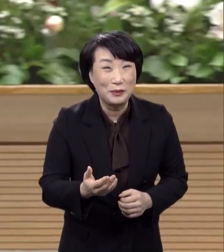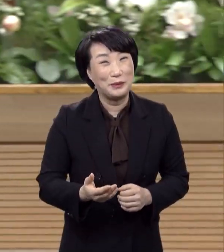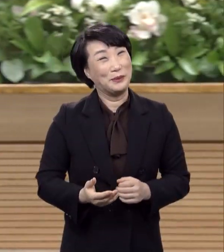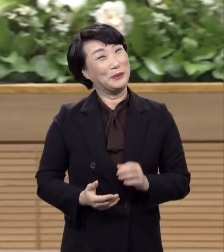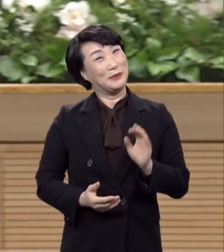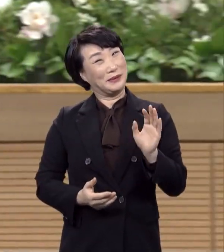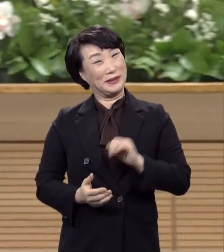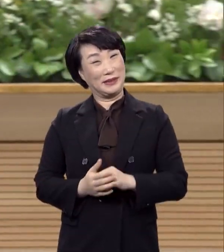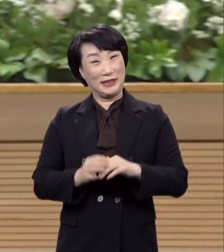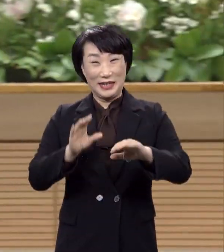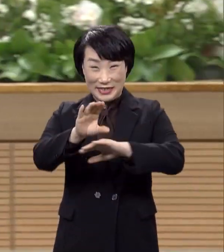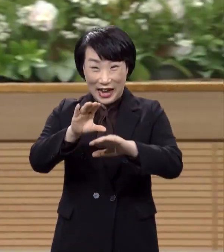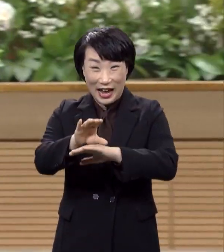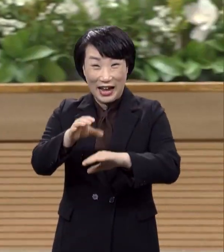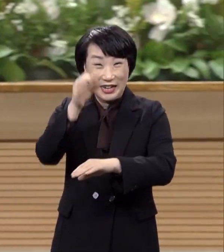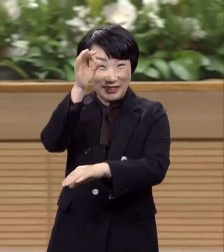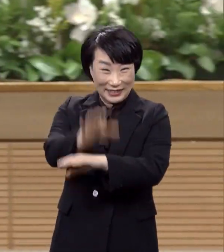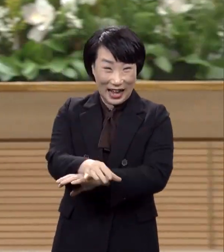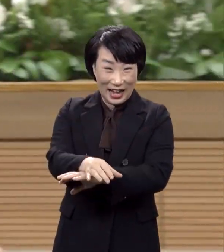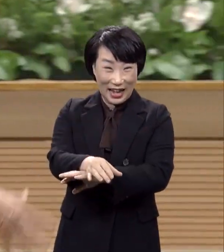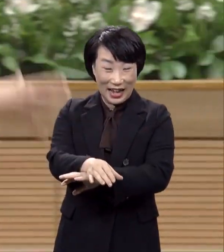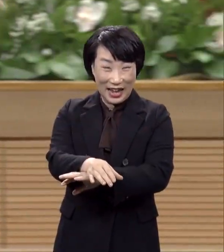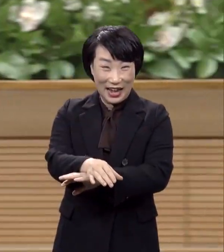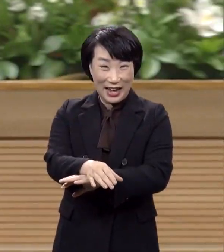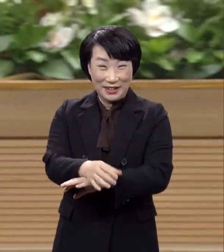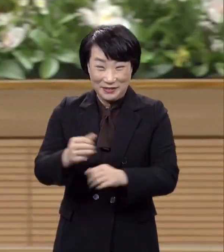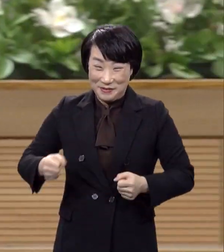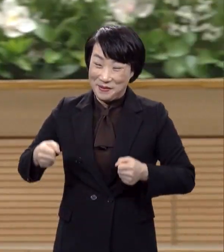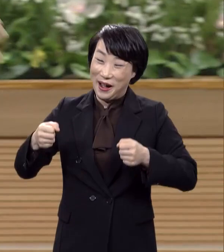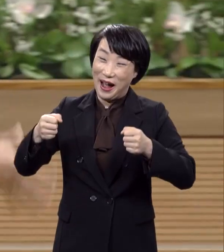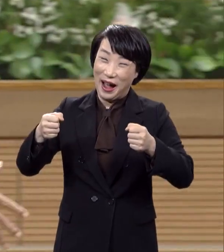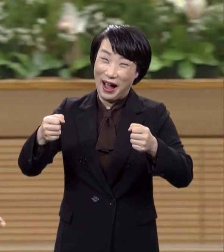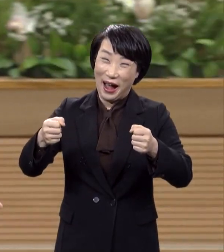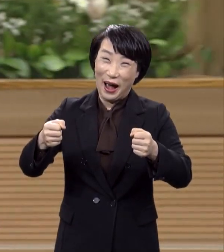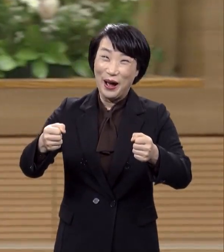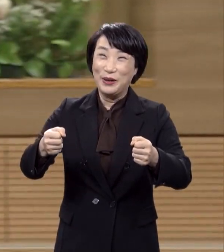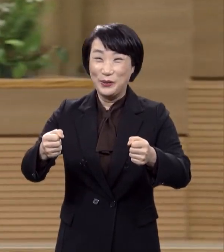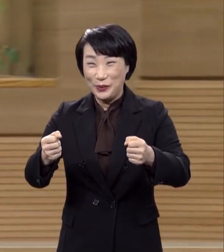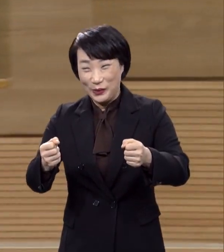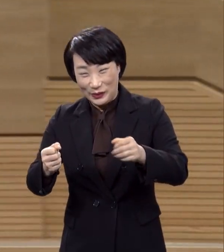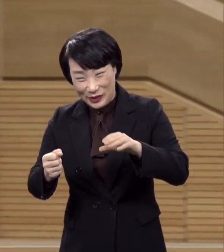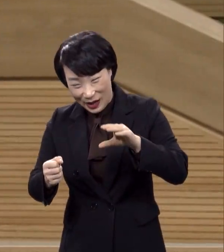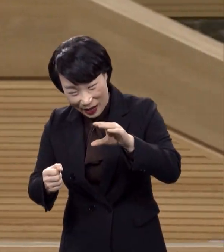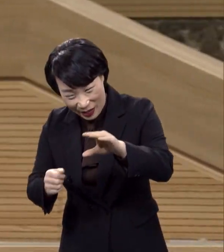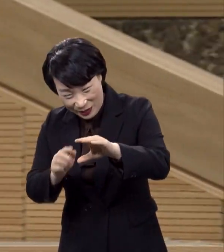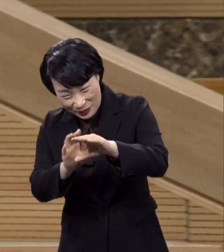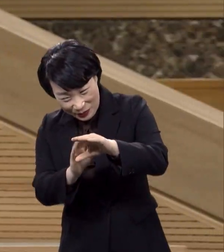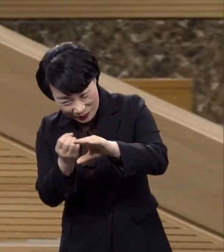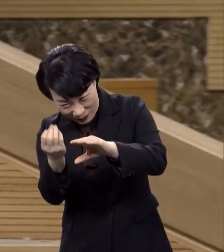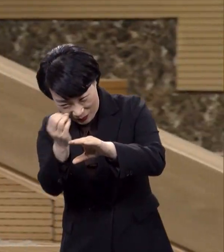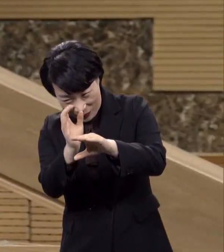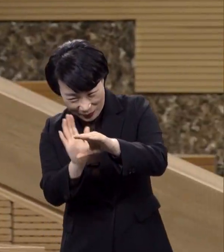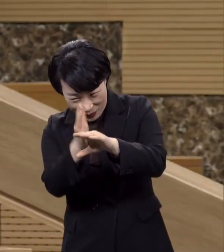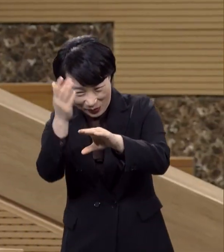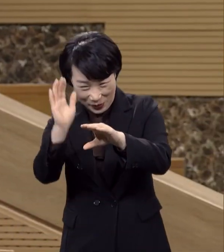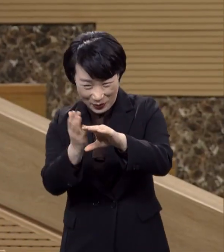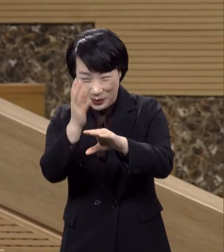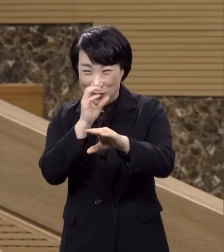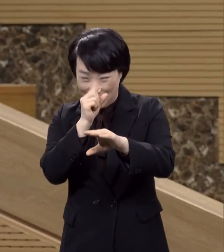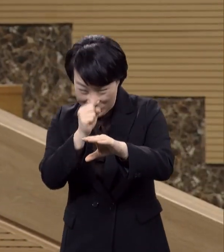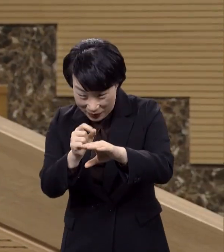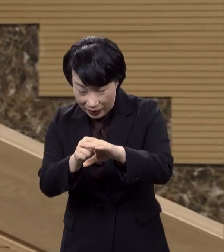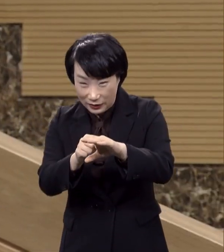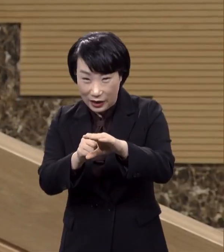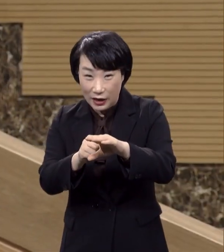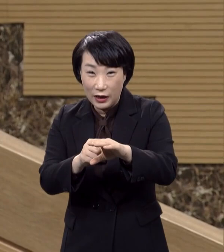있어요? 자동차도 새 것을 삽니다. 이야, 새 차다. 참 좋다.